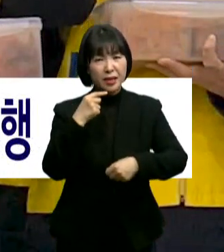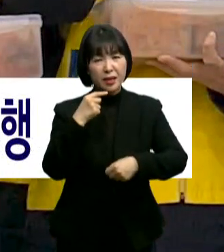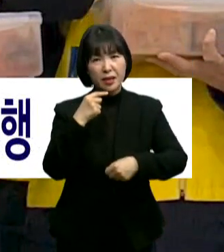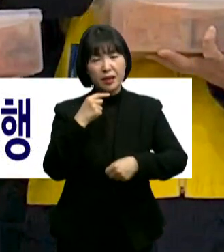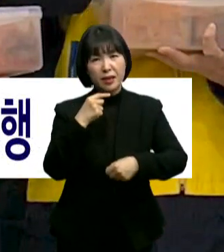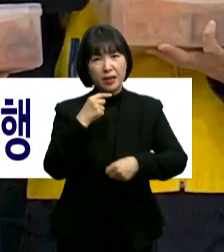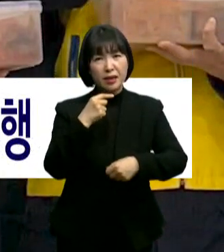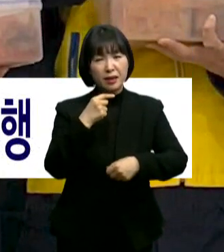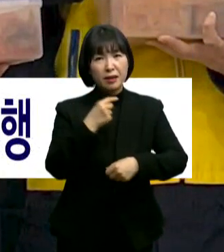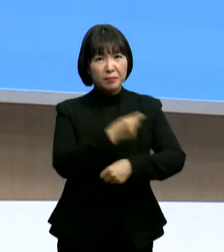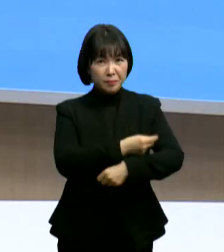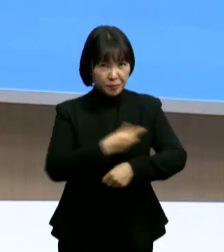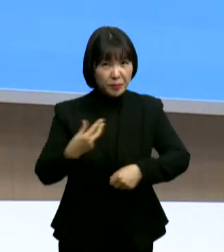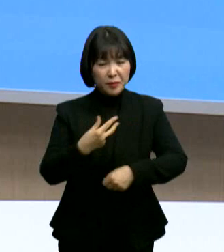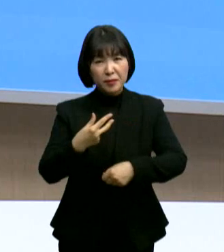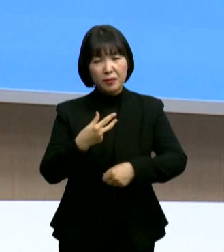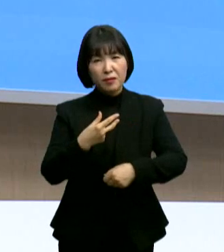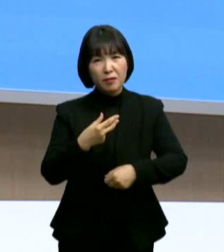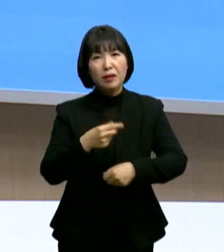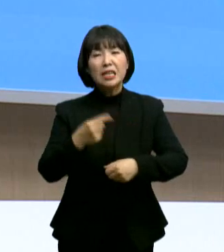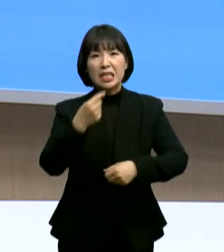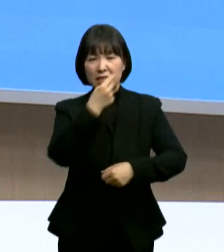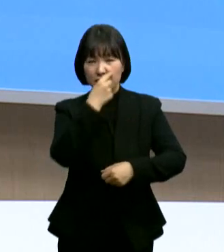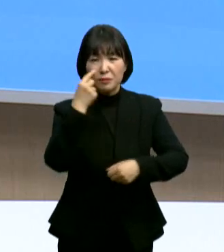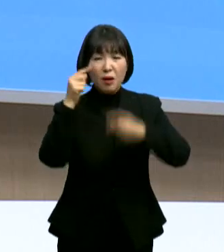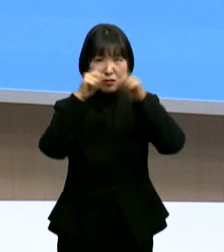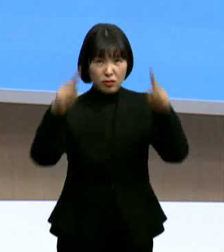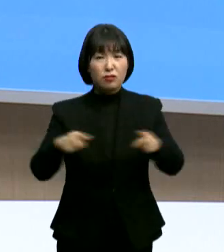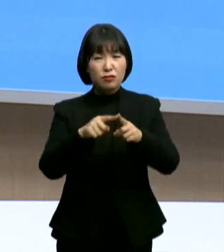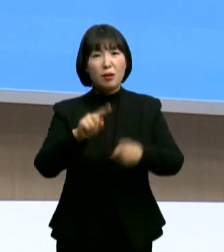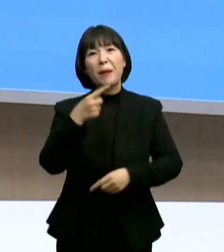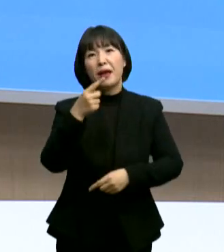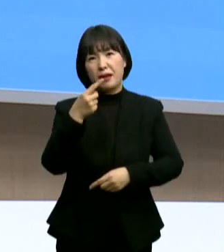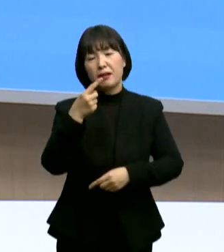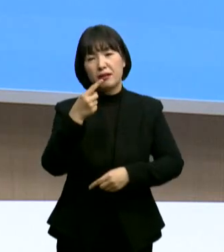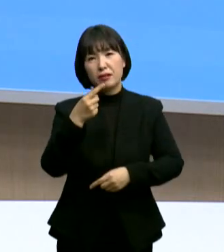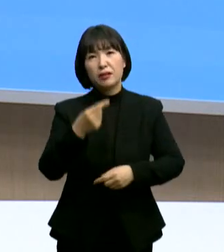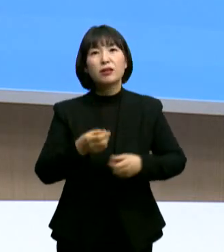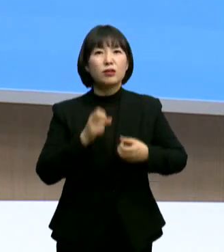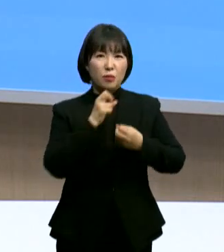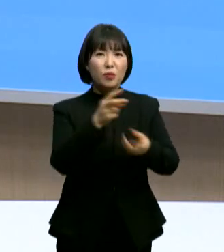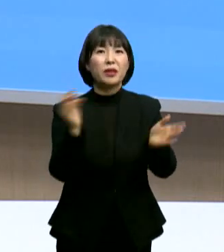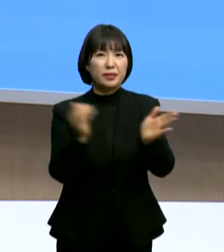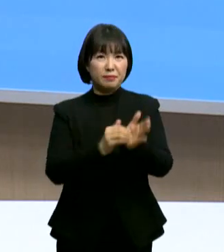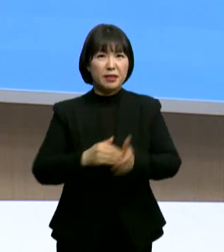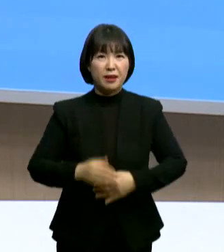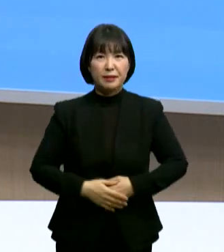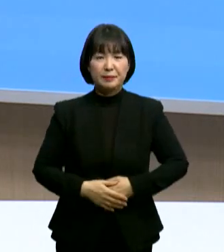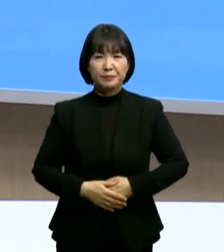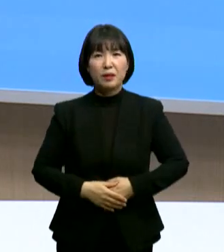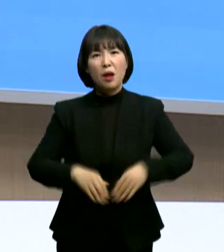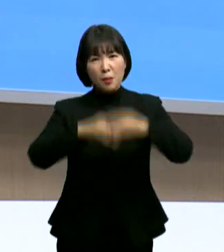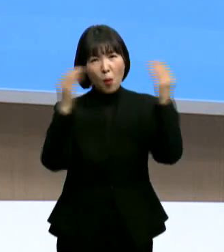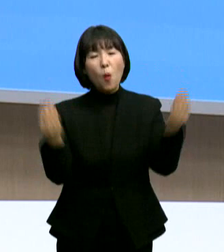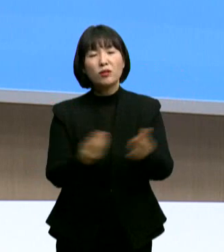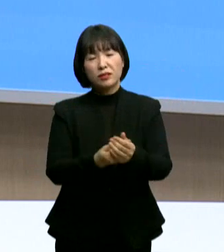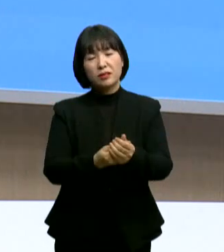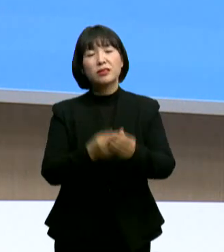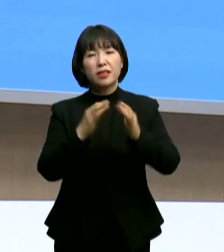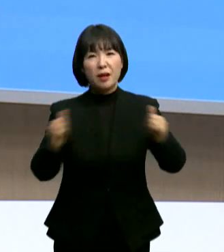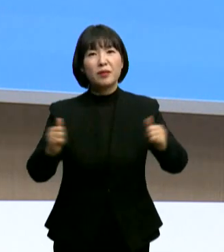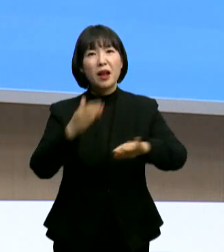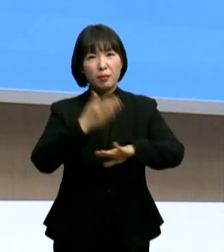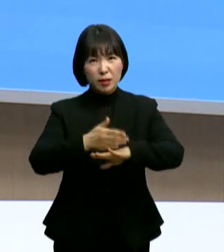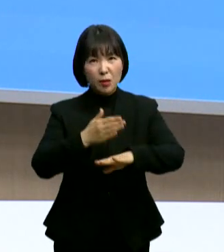선행을 이어갔습니다네 올겨울 우리주위에 소외되고 어려운 웃을 위해 힘쓰시는 모든 분들께 감사드리고요 앞으로도